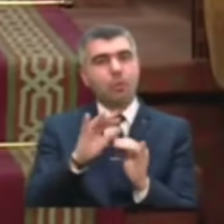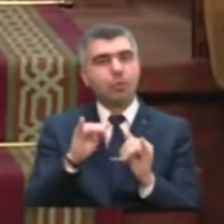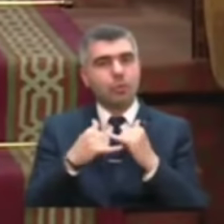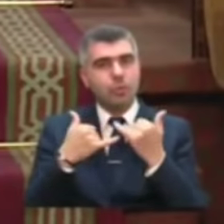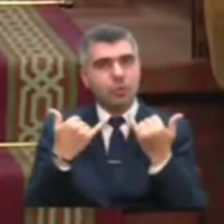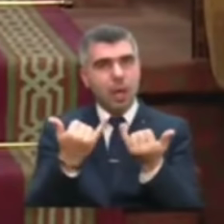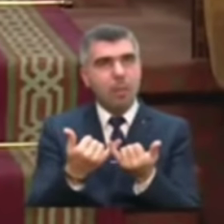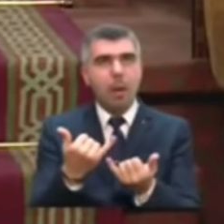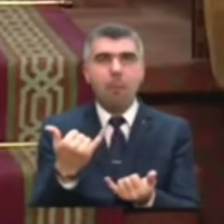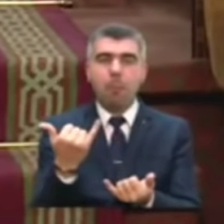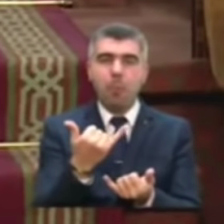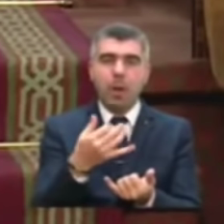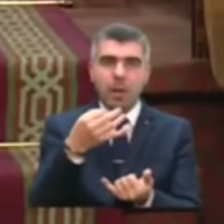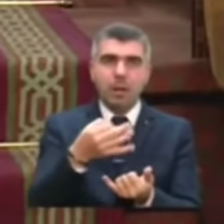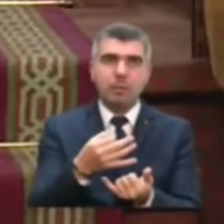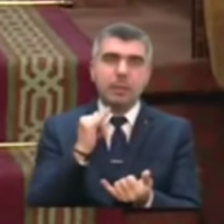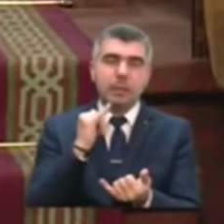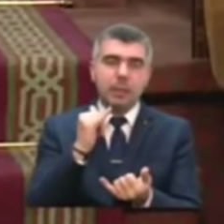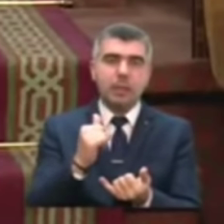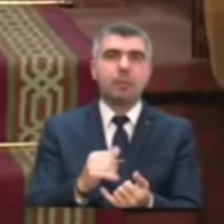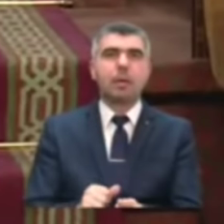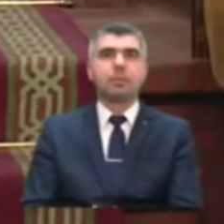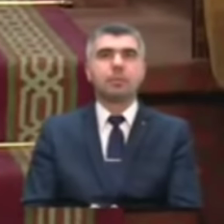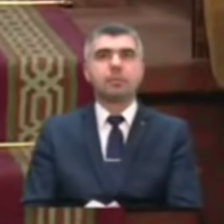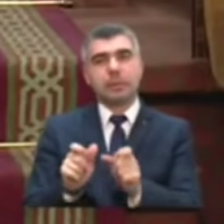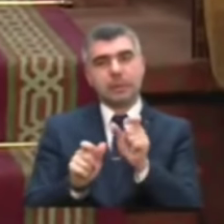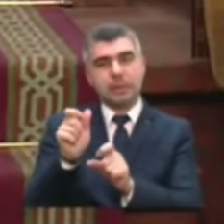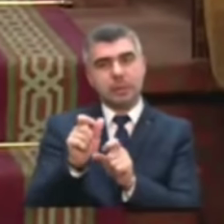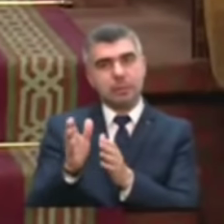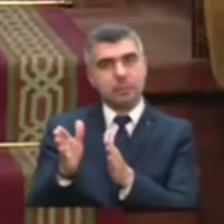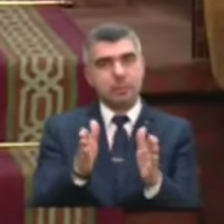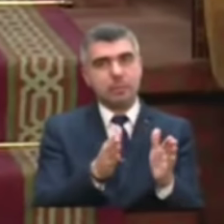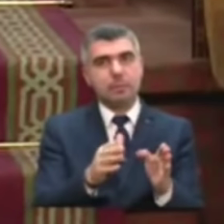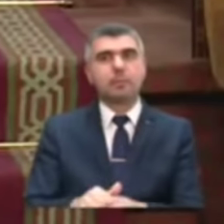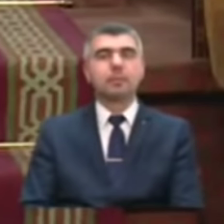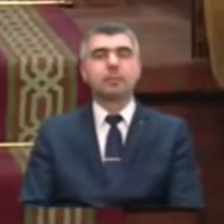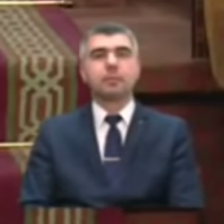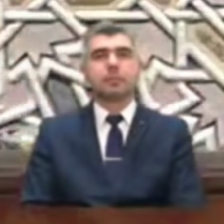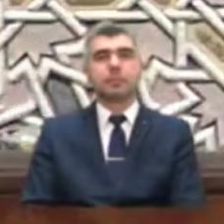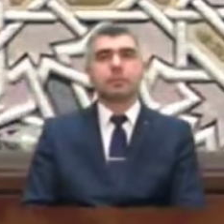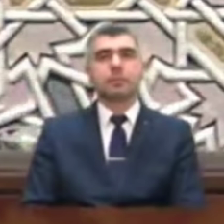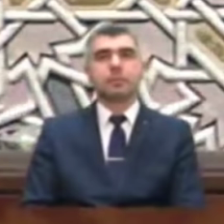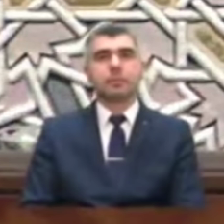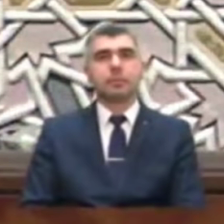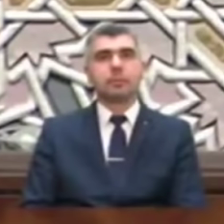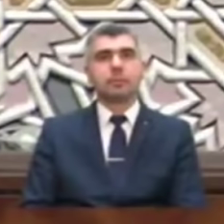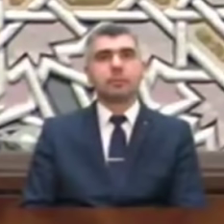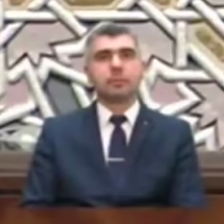القضايا الأساسية والحيوية للمواطنات. الله يخليكم. لأن أعطيت